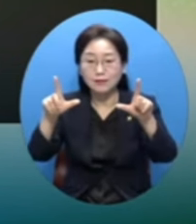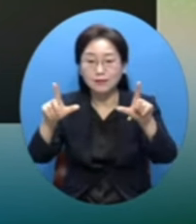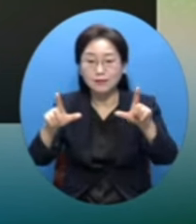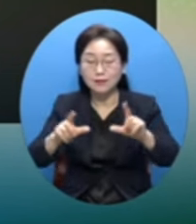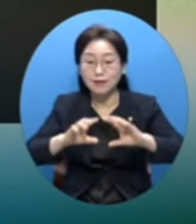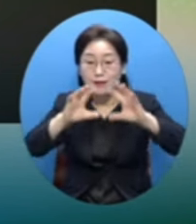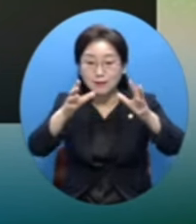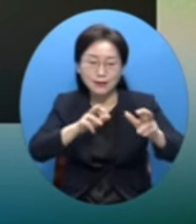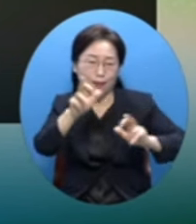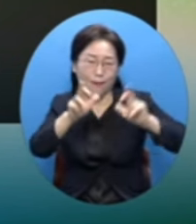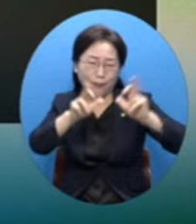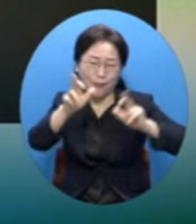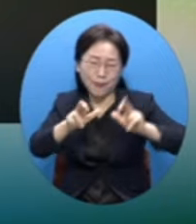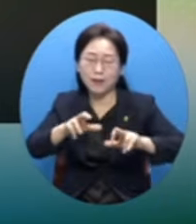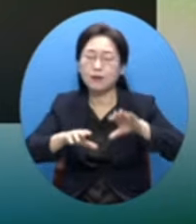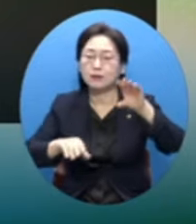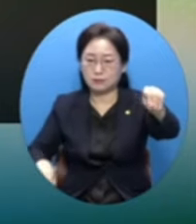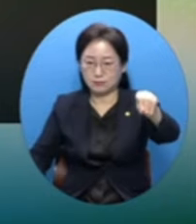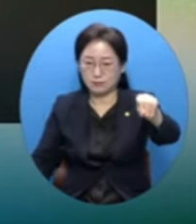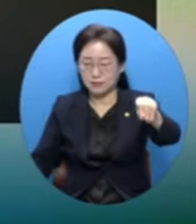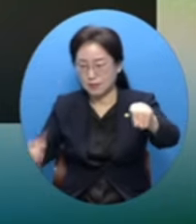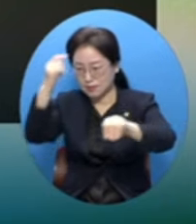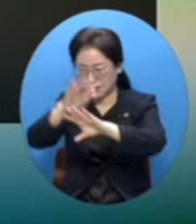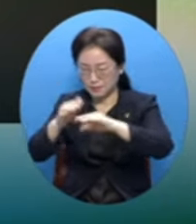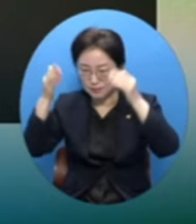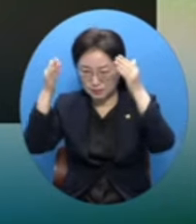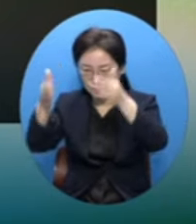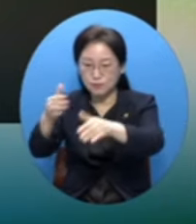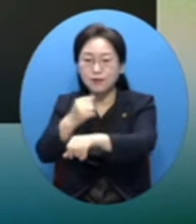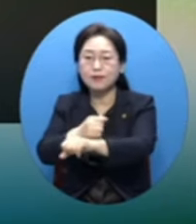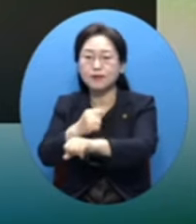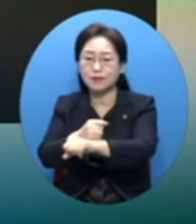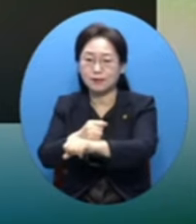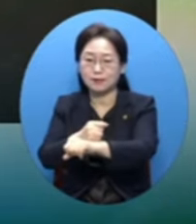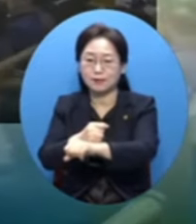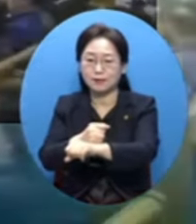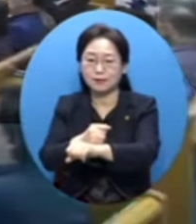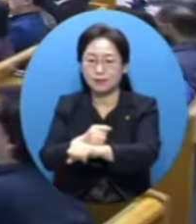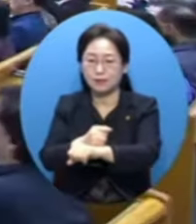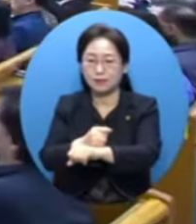세상 오락을 다 끊고 예배드리는 일만 집중하고